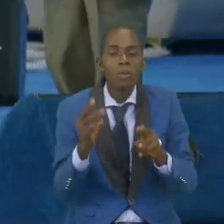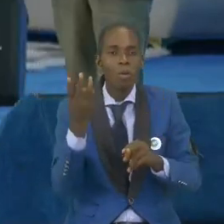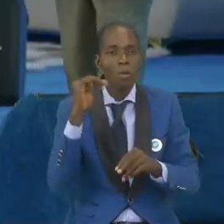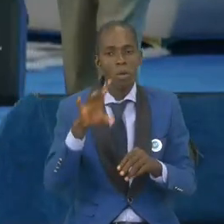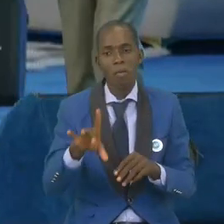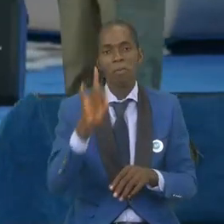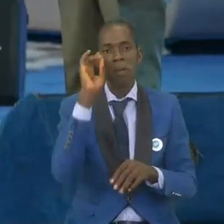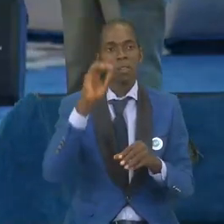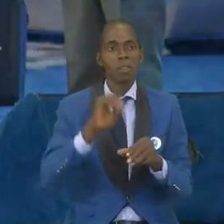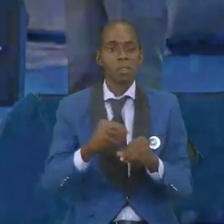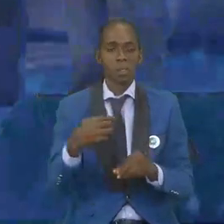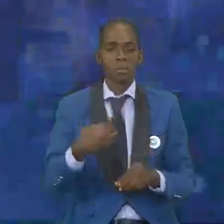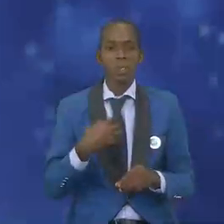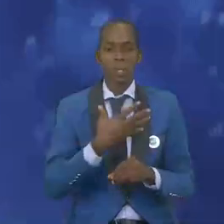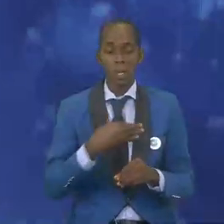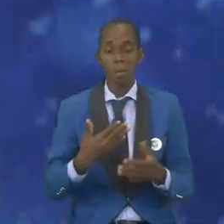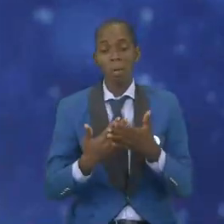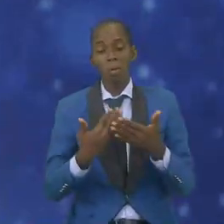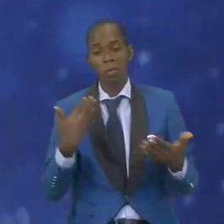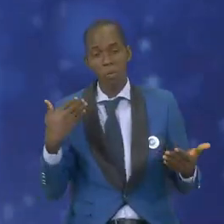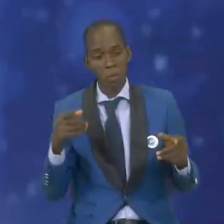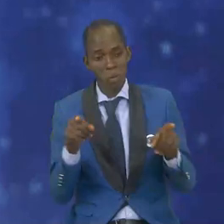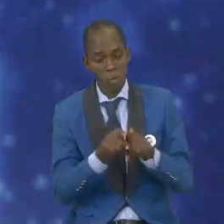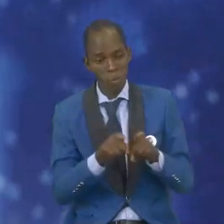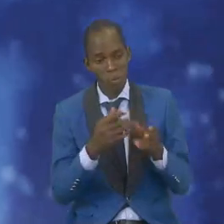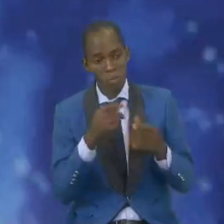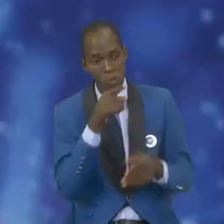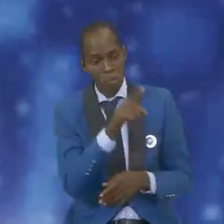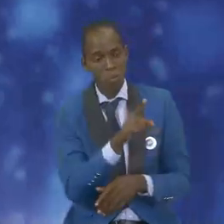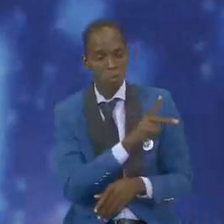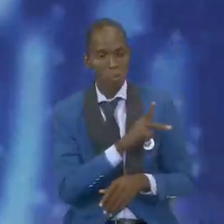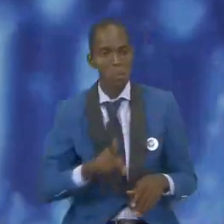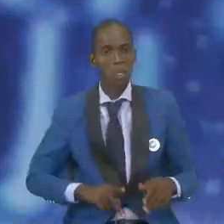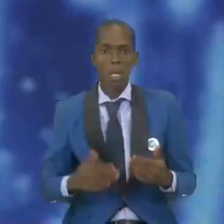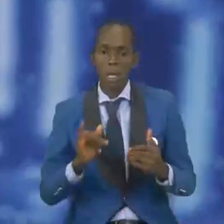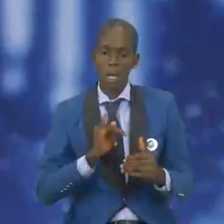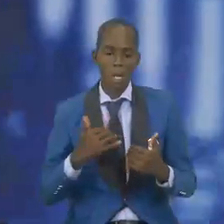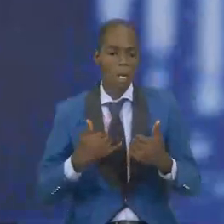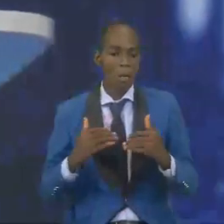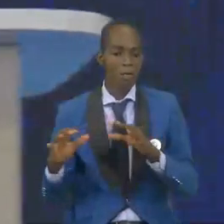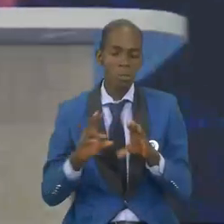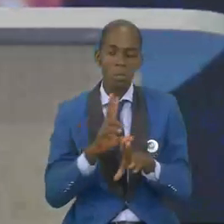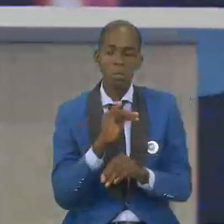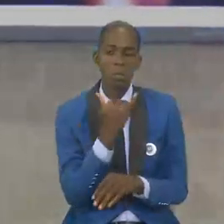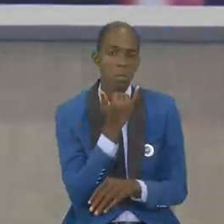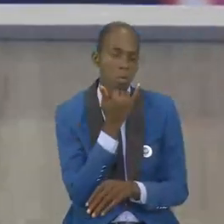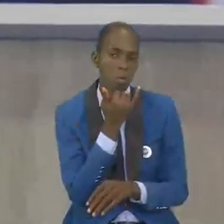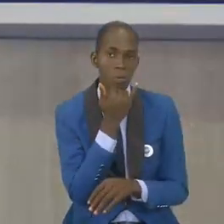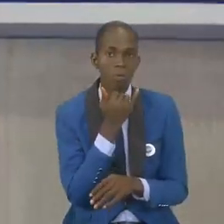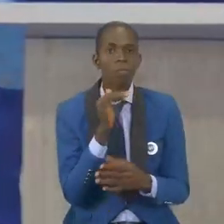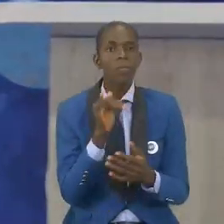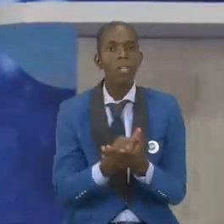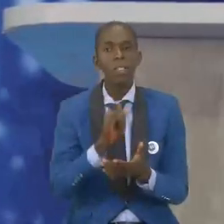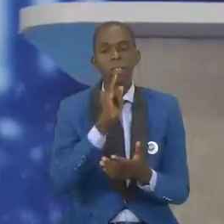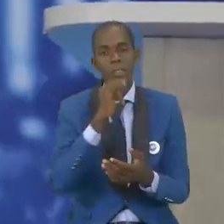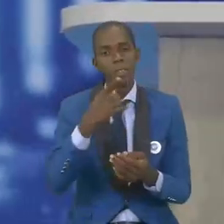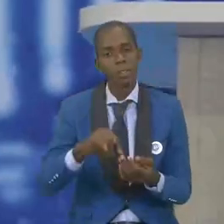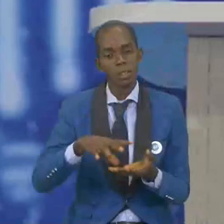lui. Et devant toi non plus, ô roi, je n'ai rien fait de